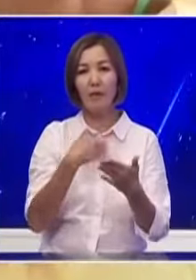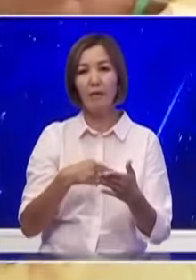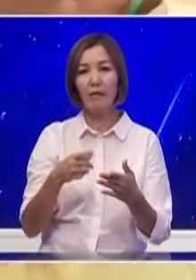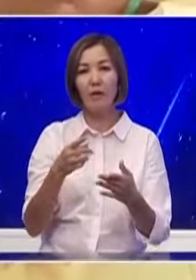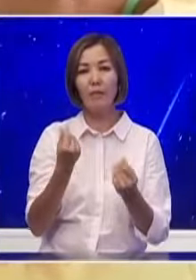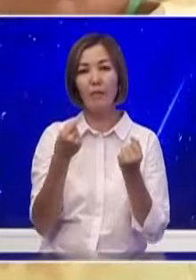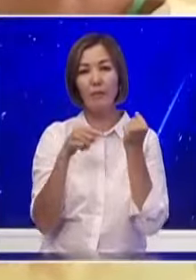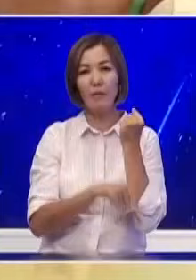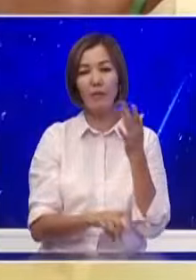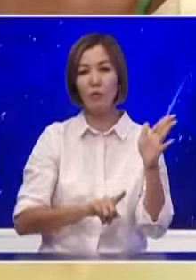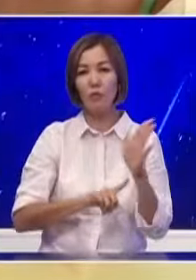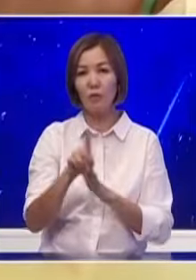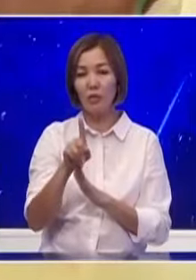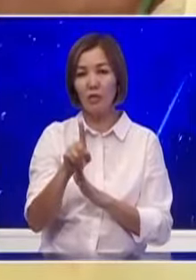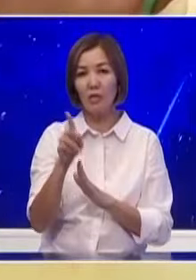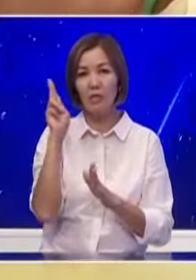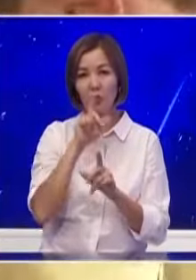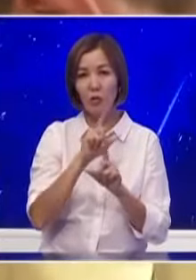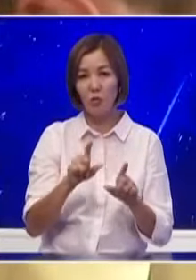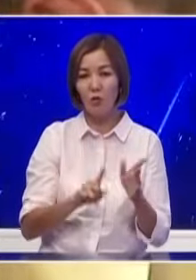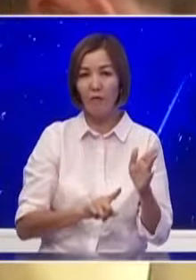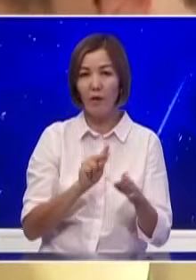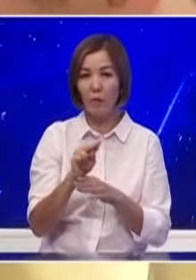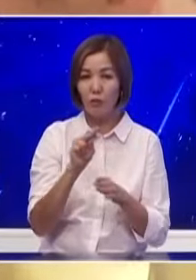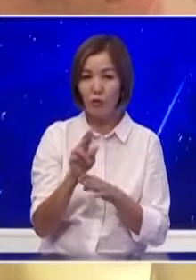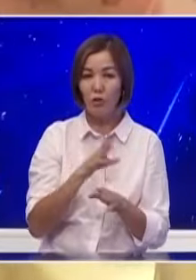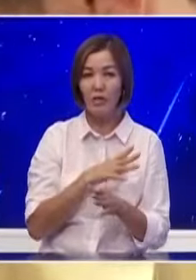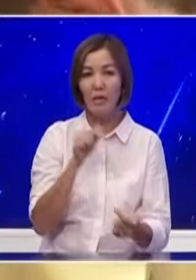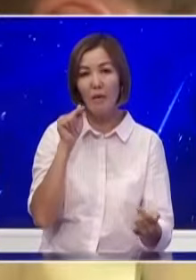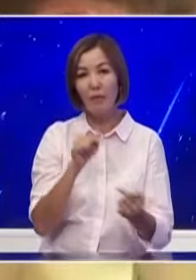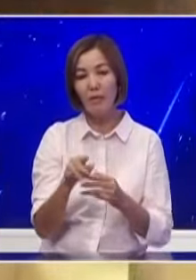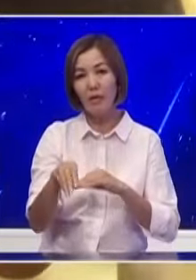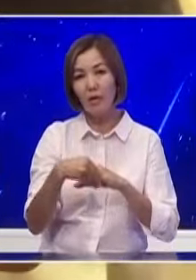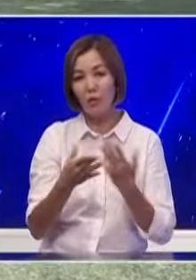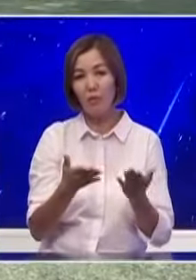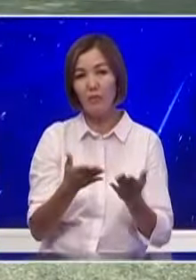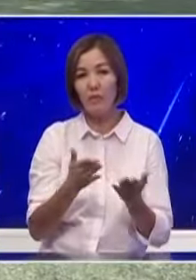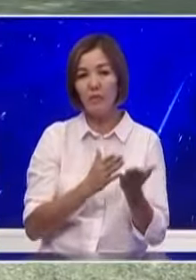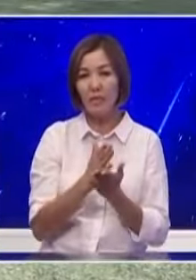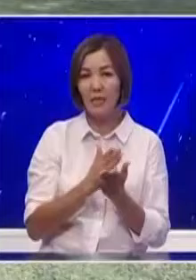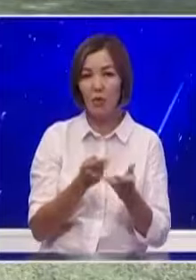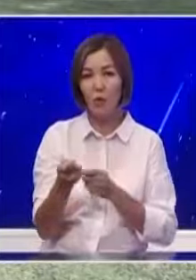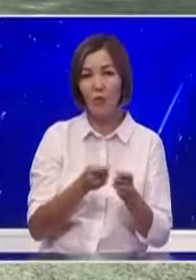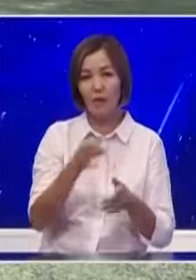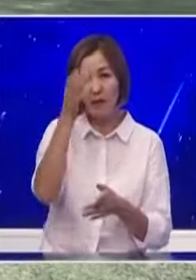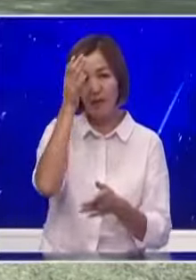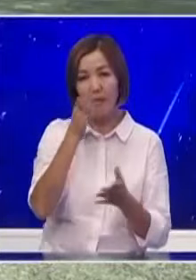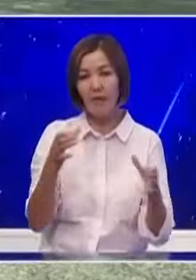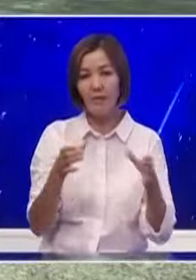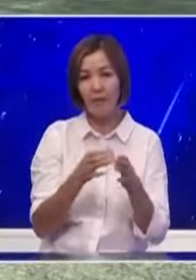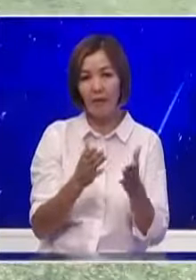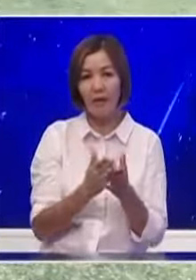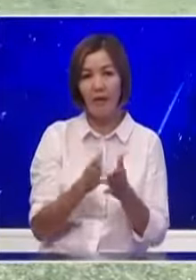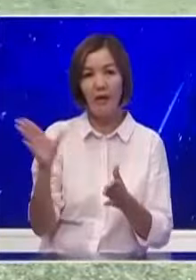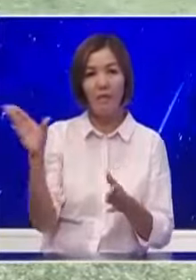важно начинать со школьного возраста. Наряду с этим работа по борьбе с коррупцией ведется и сотрудниками управления образования, причем на